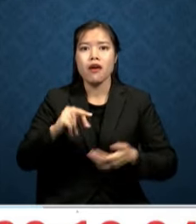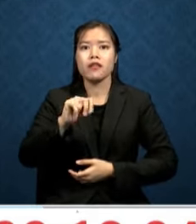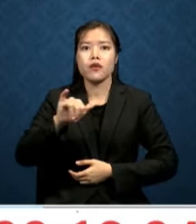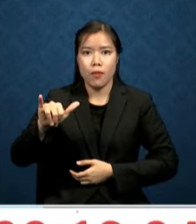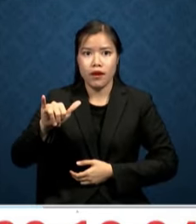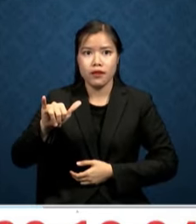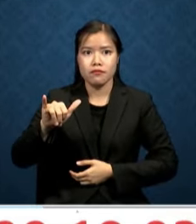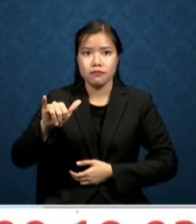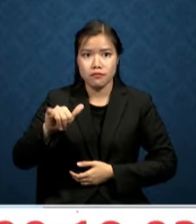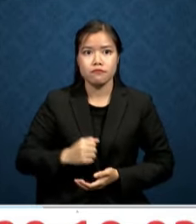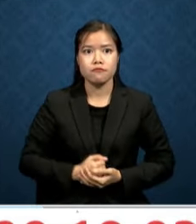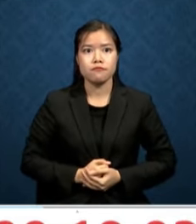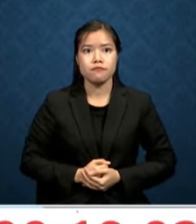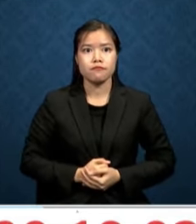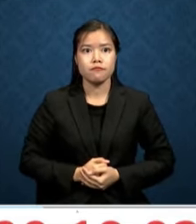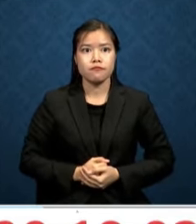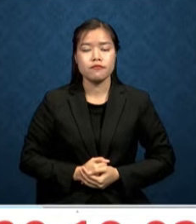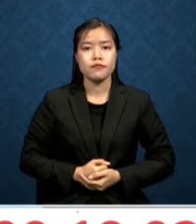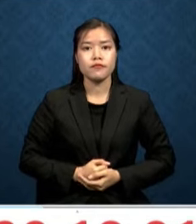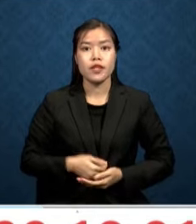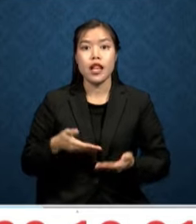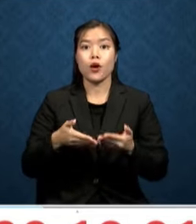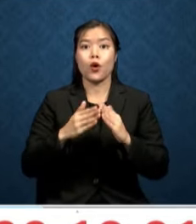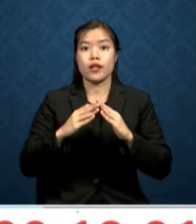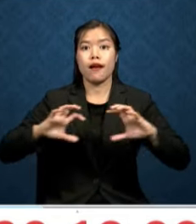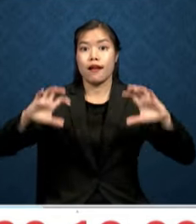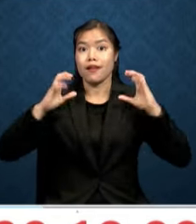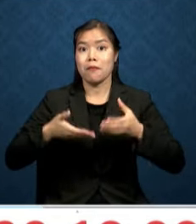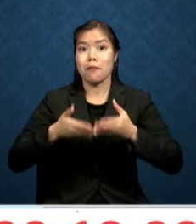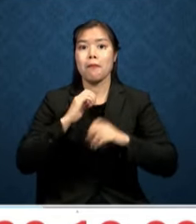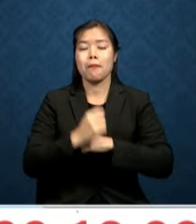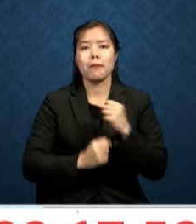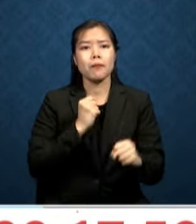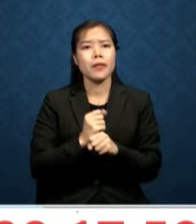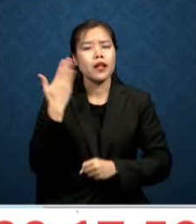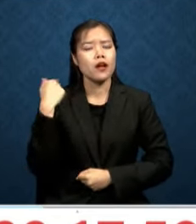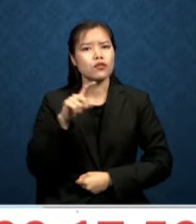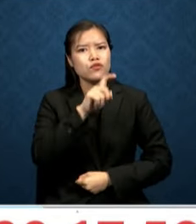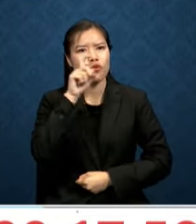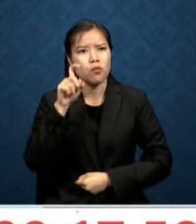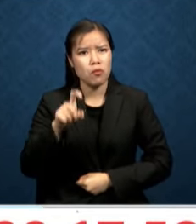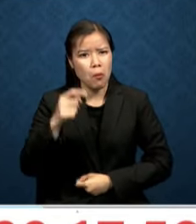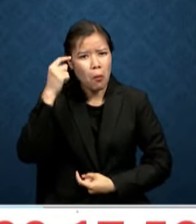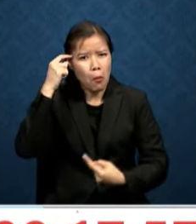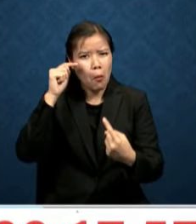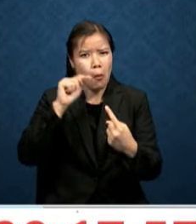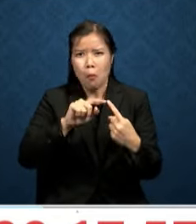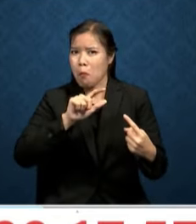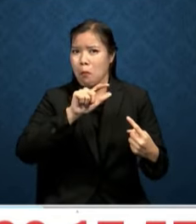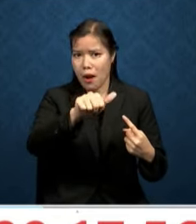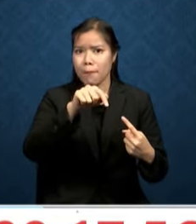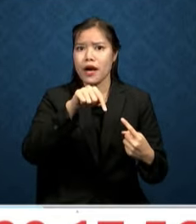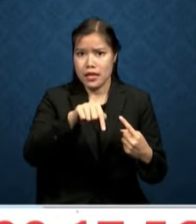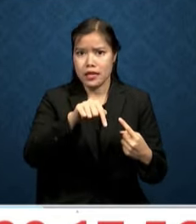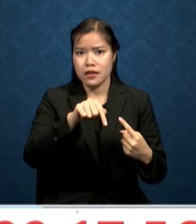แต่ว่าผมก็ตอนตั้งรัฐบาลเมื่อปีที่แล้วผมก็สงสัยว่ามีนโยบายที่เป็นเรือธงขนาดนี้ทำไมถึงได้ไ